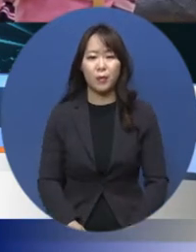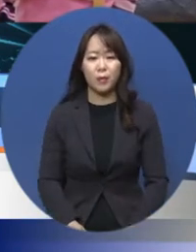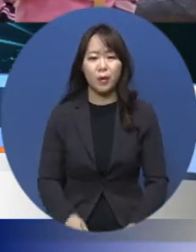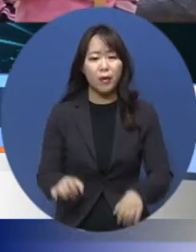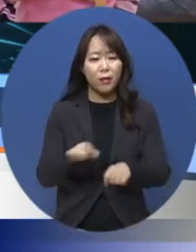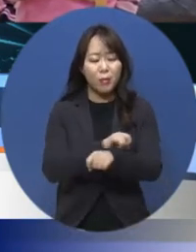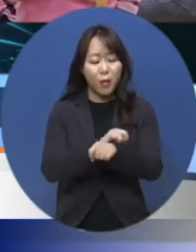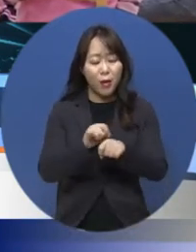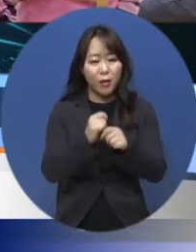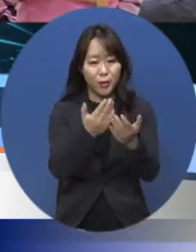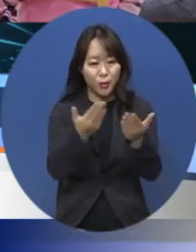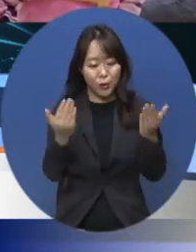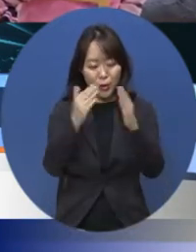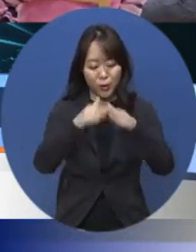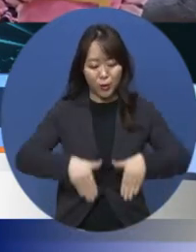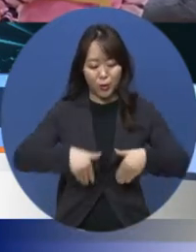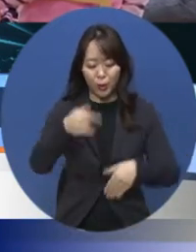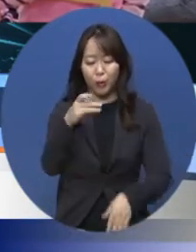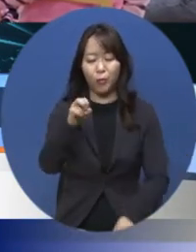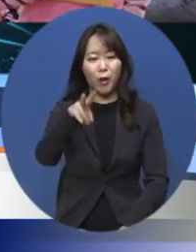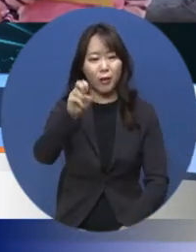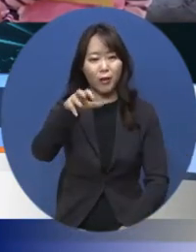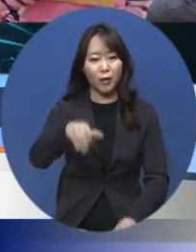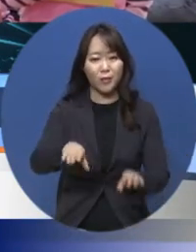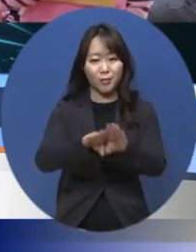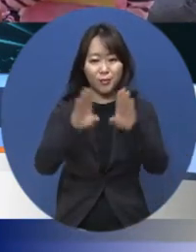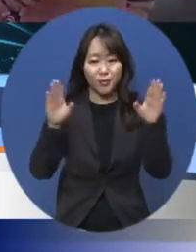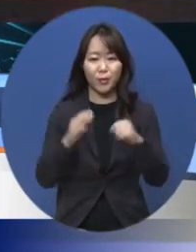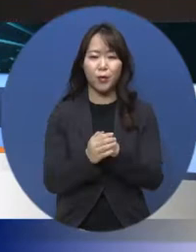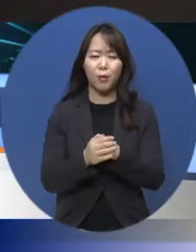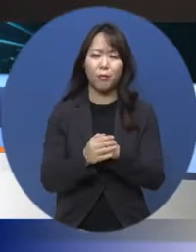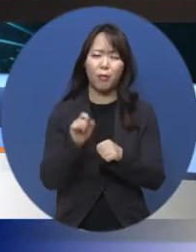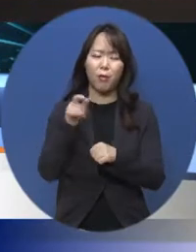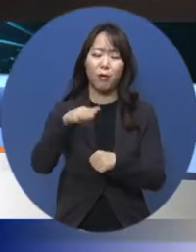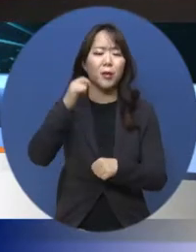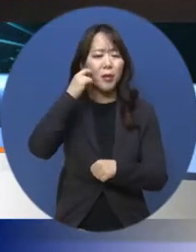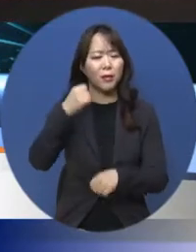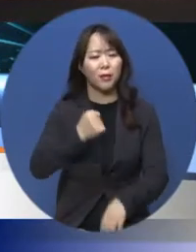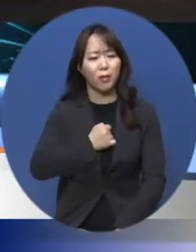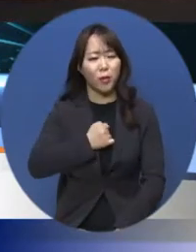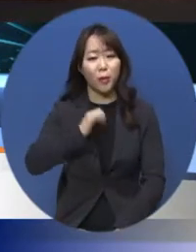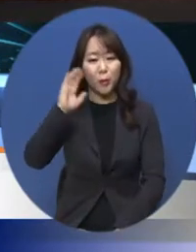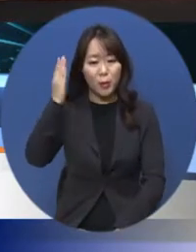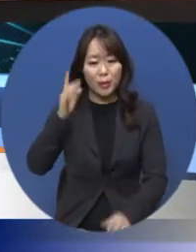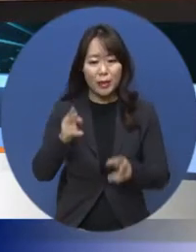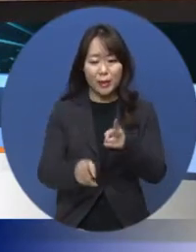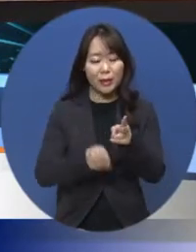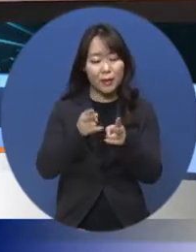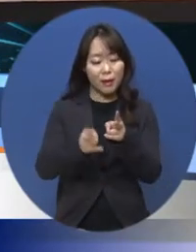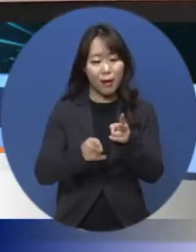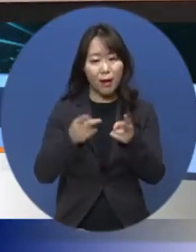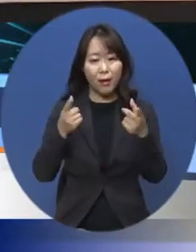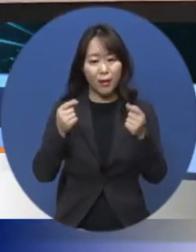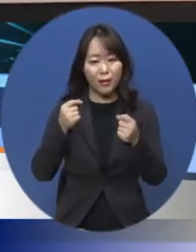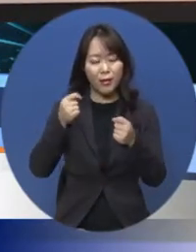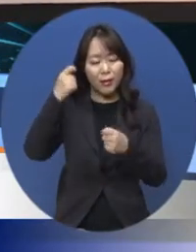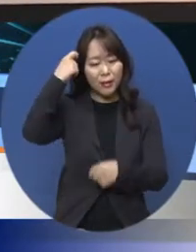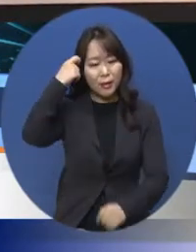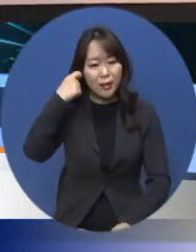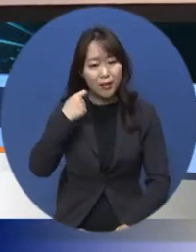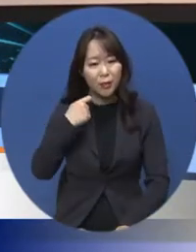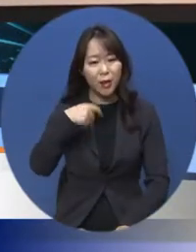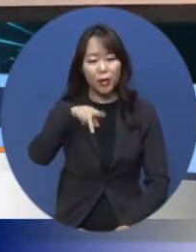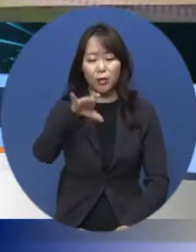이색적인 전시가 전남 광양에서 열렸습니다. 멀리 떠나지 못해 답답한 요즘 기차 여행을 떠나는 듯한